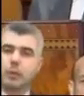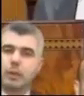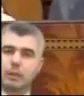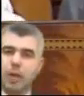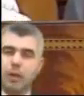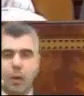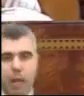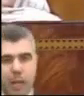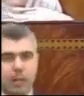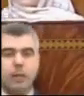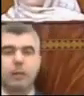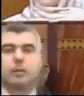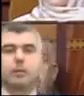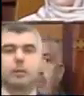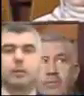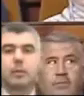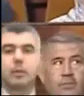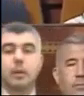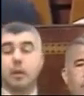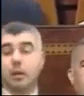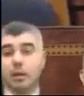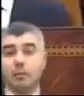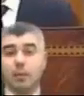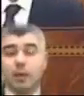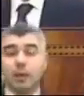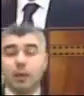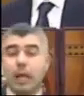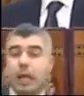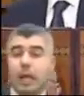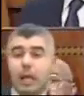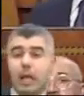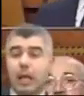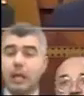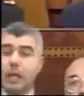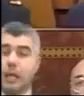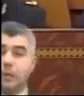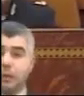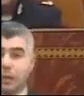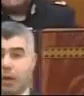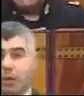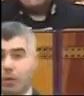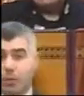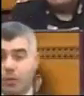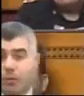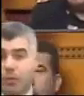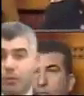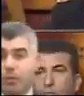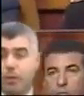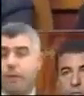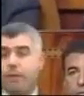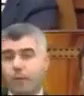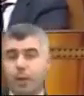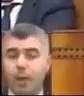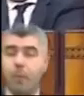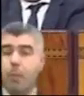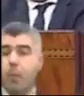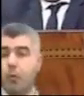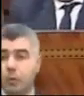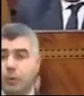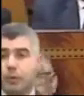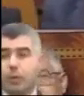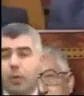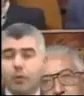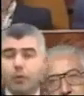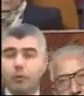أجل السيادة. في مجال الطاقة المغرب لديه موارد فريدة في